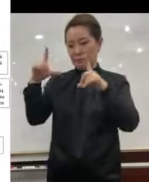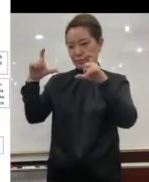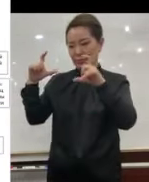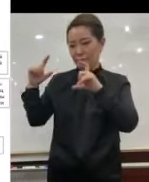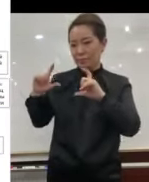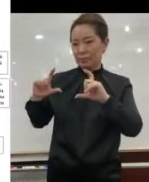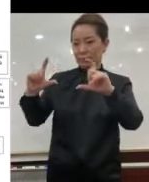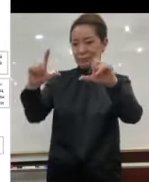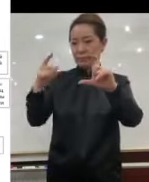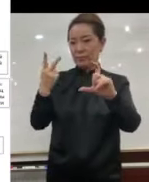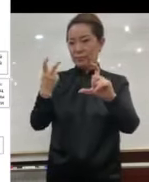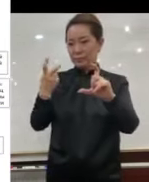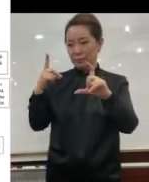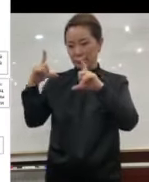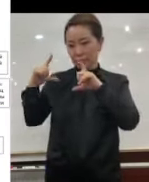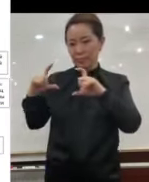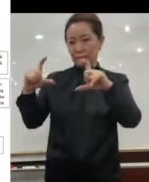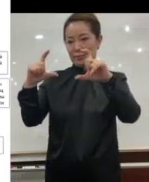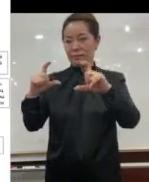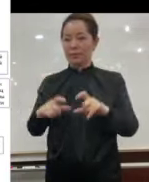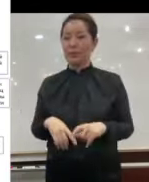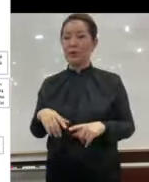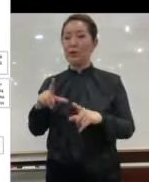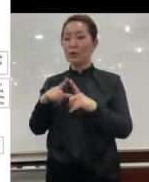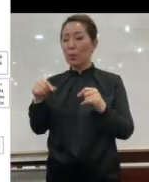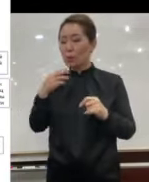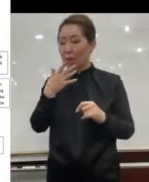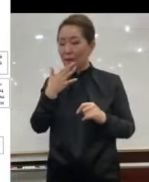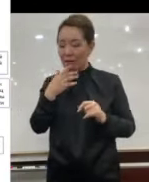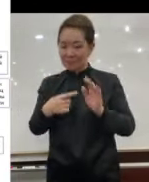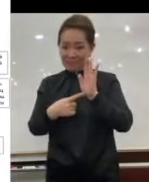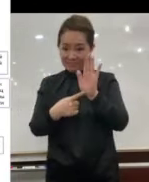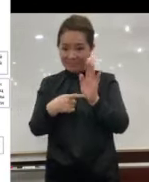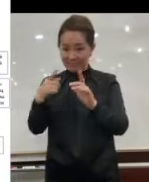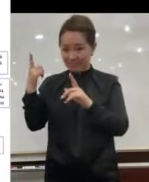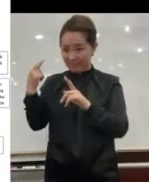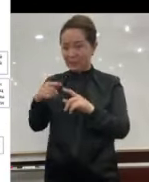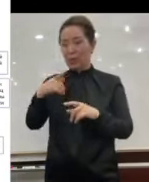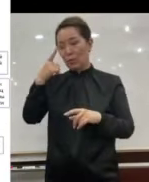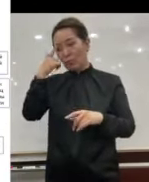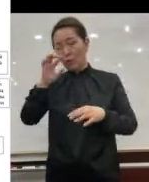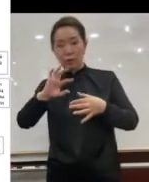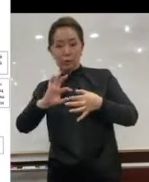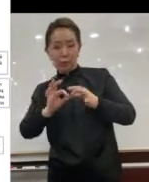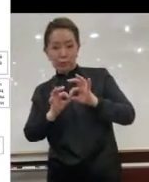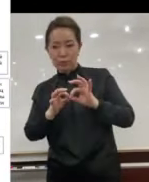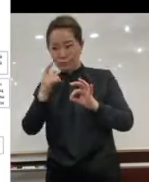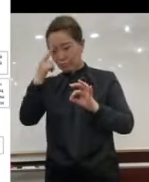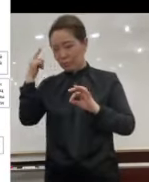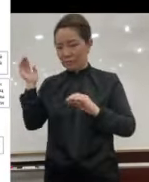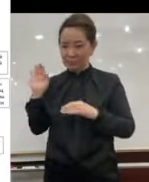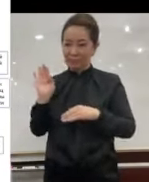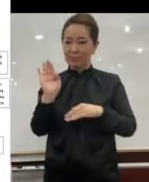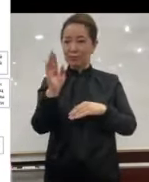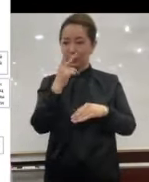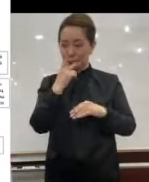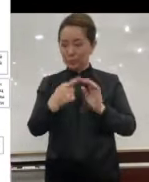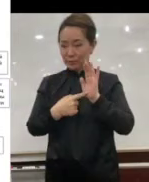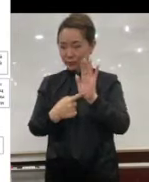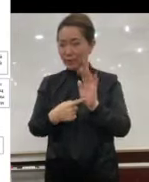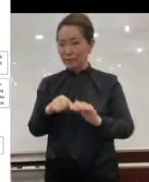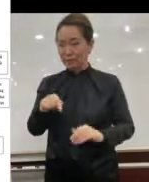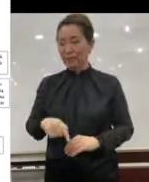гаргасан байгаа. Би японоор ярих үедээ япон слайдаа гаргаад монголоор орчуулга явах үед монгол слайдаа гаргая.